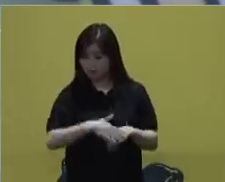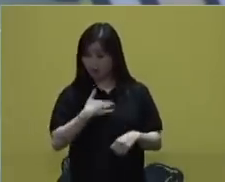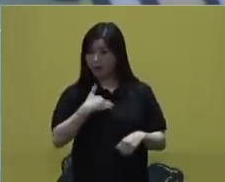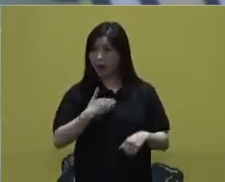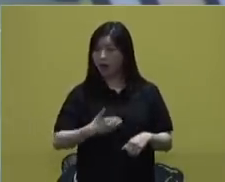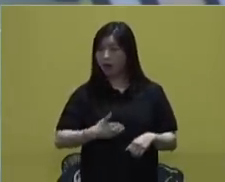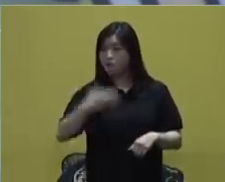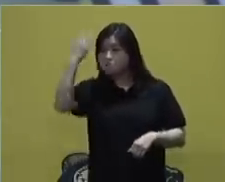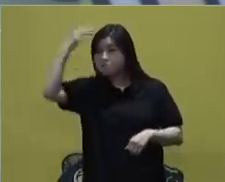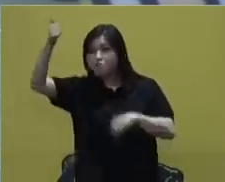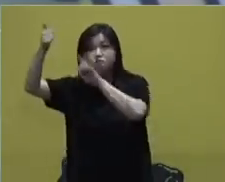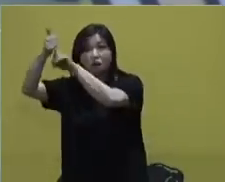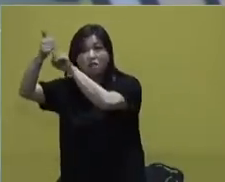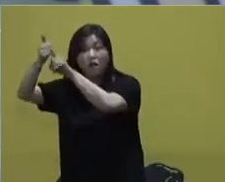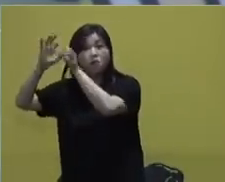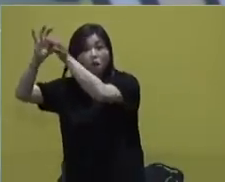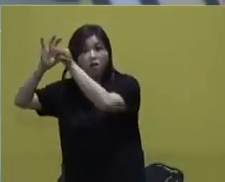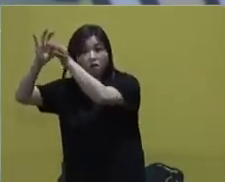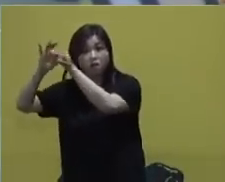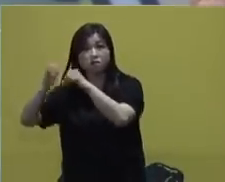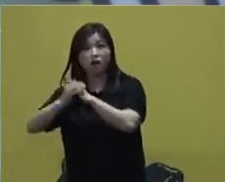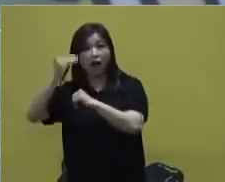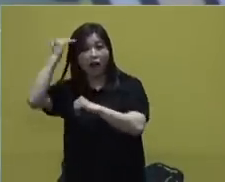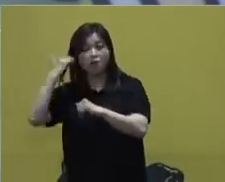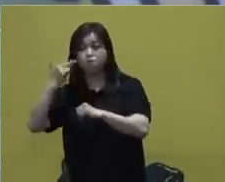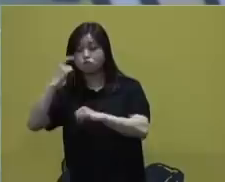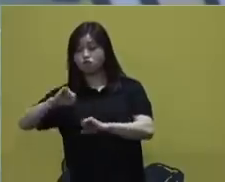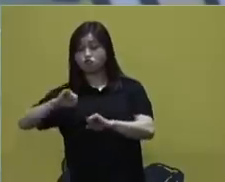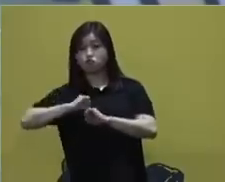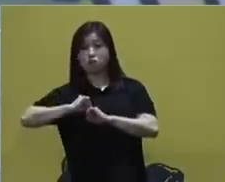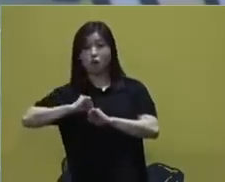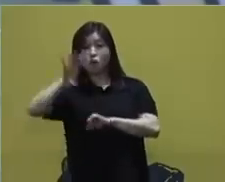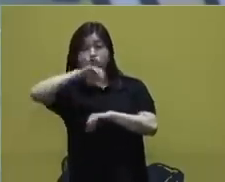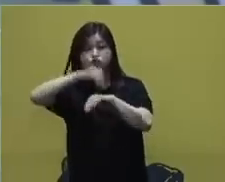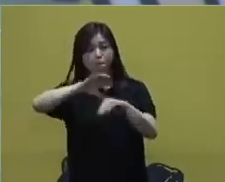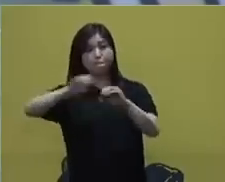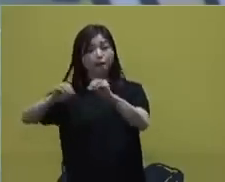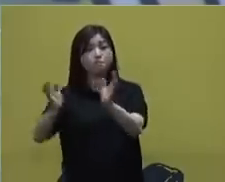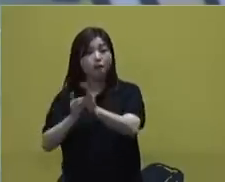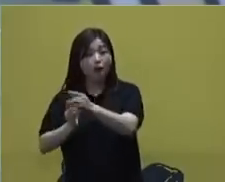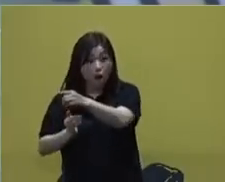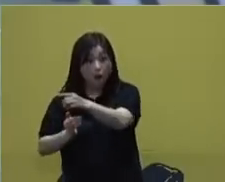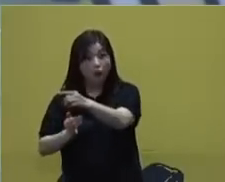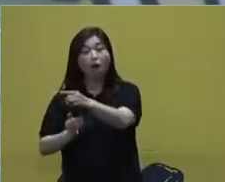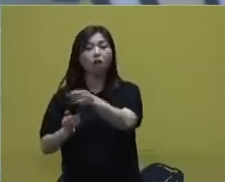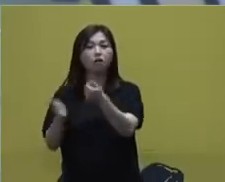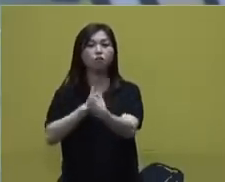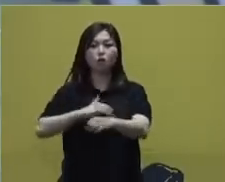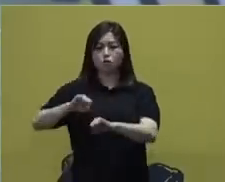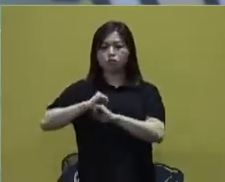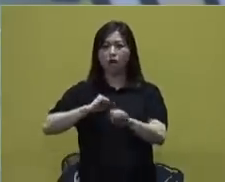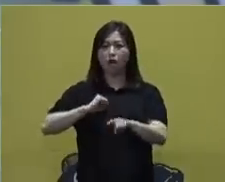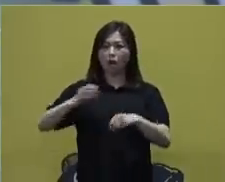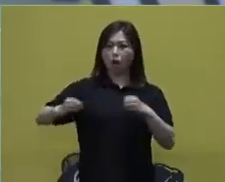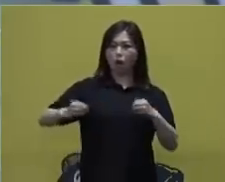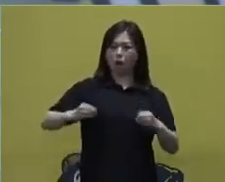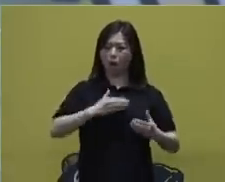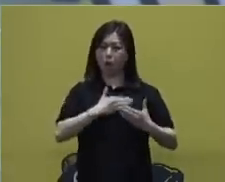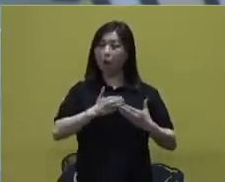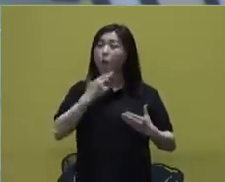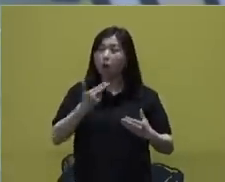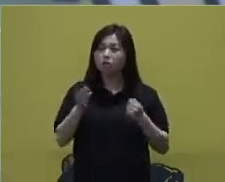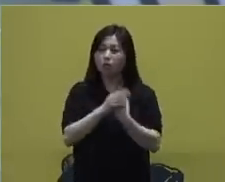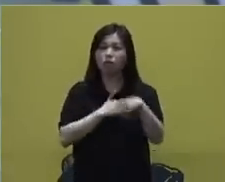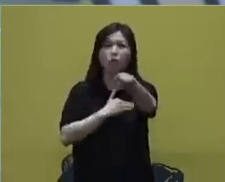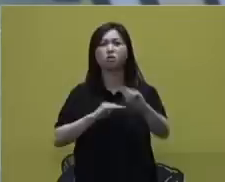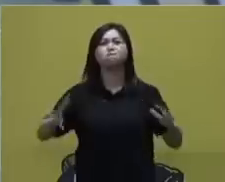트럼프 대통령하고 해가지고 한미연합 건설련 중단시켰어. 그래가지고 이제는 그런 군사적 긴장 없으니까 가서